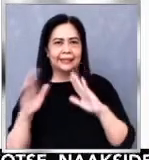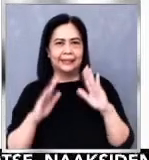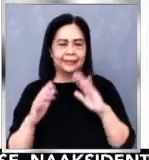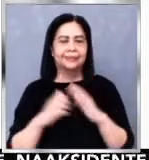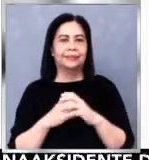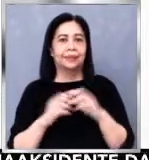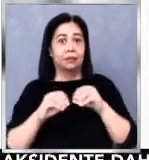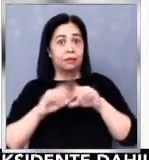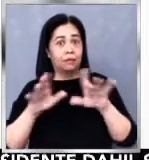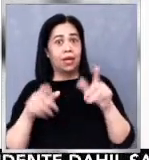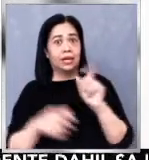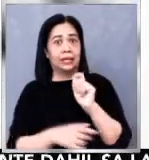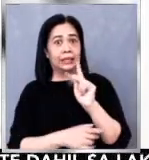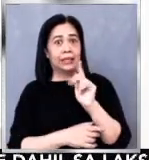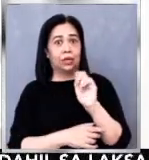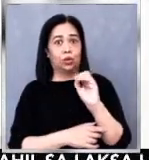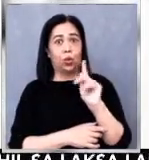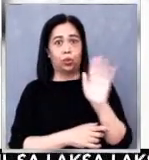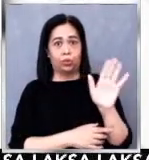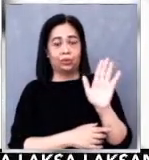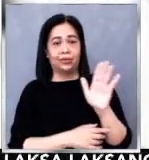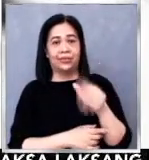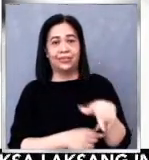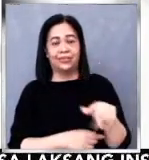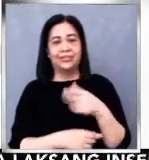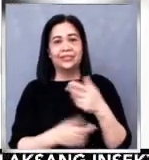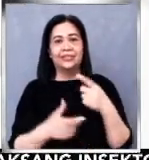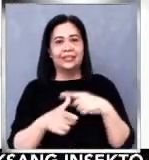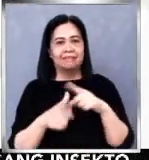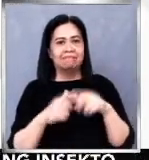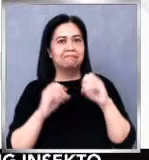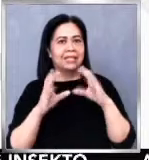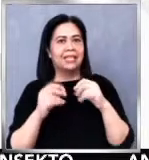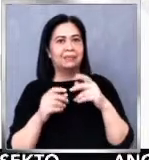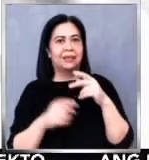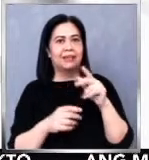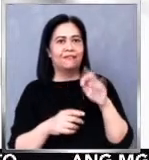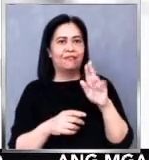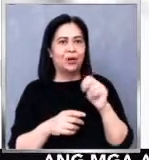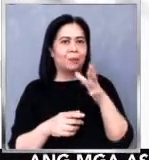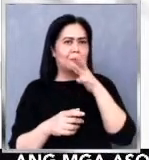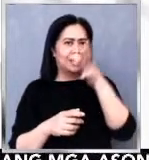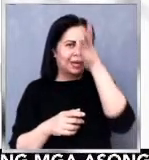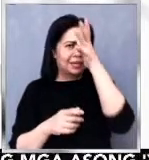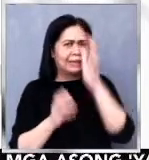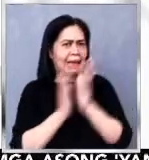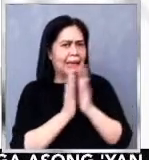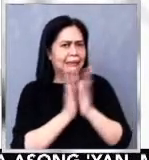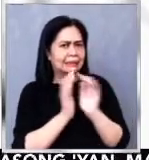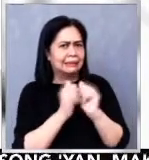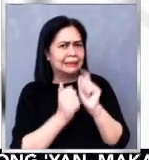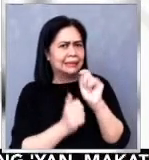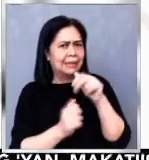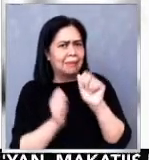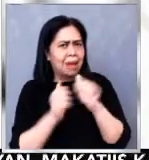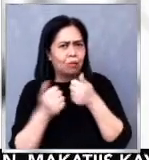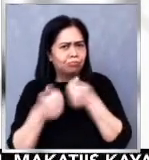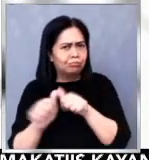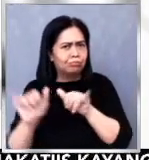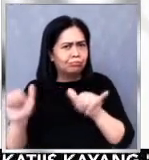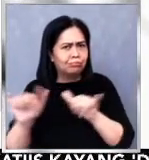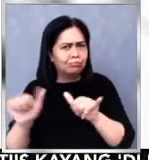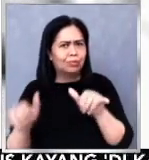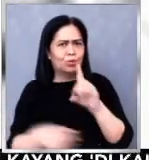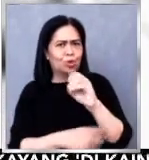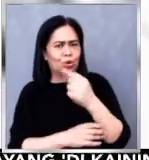TikTok videos ng fur babies ni Karen. At maraming fur parents ang nanghingi ng tips kung paano gawing masunurin ang dogos. Simple lang